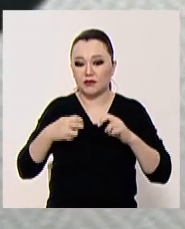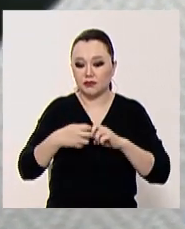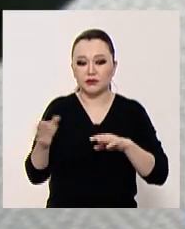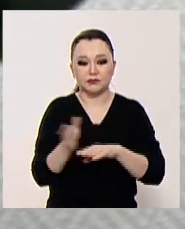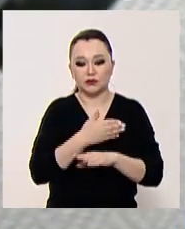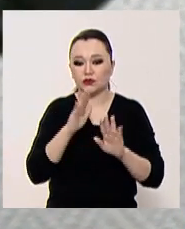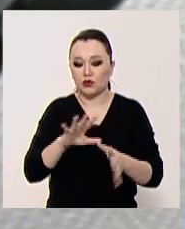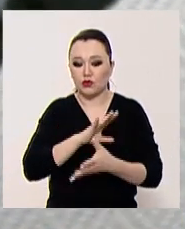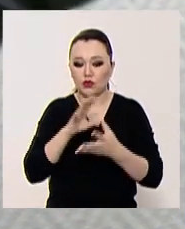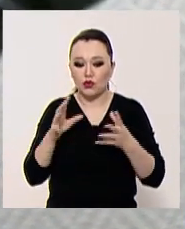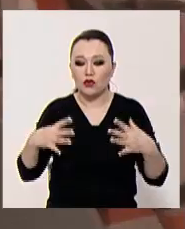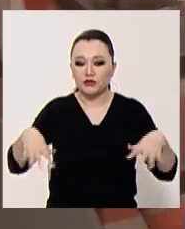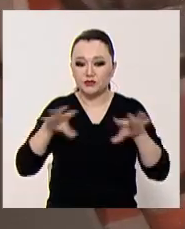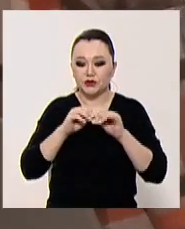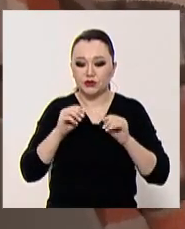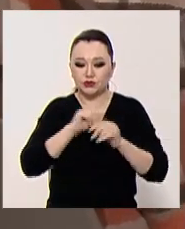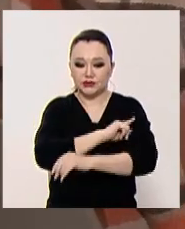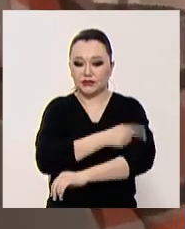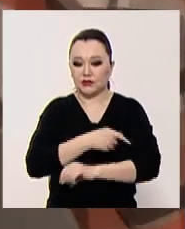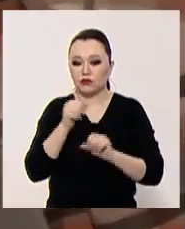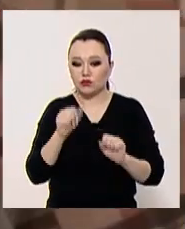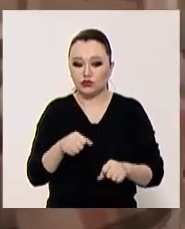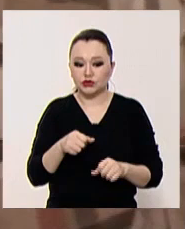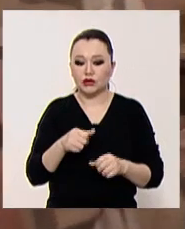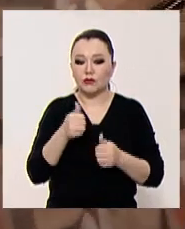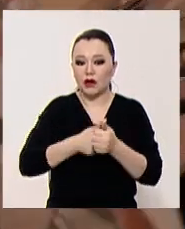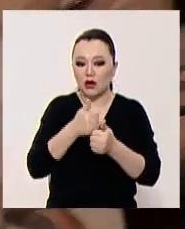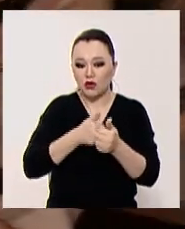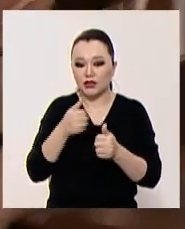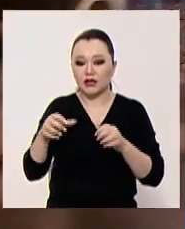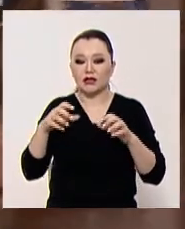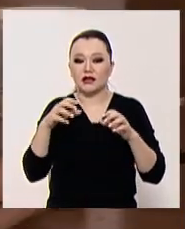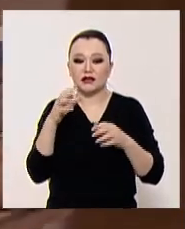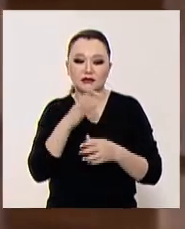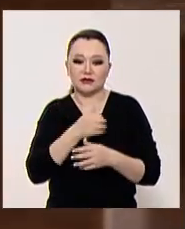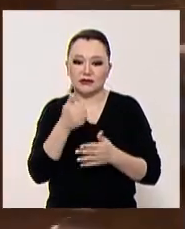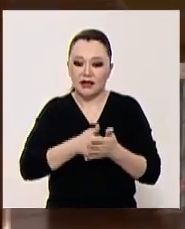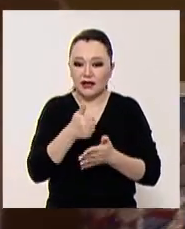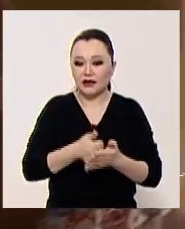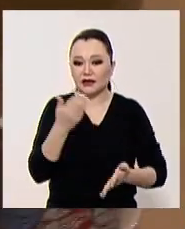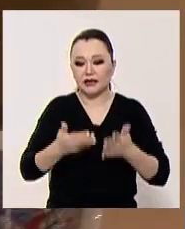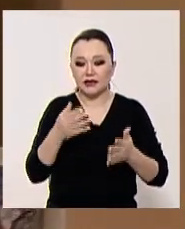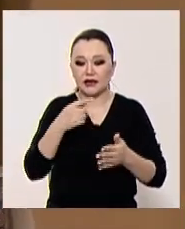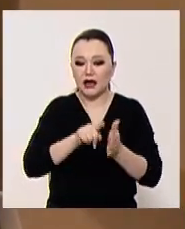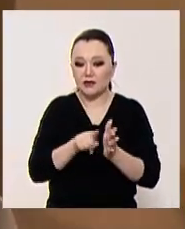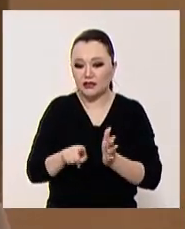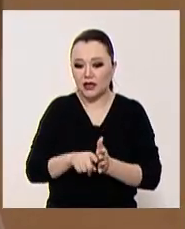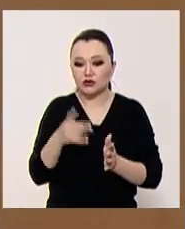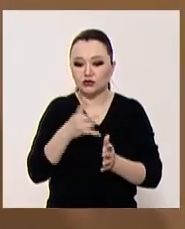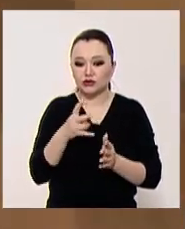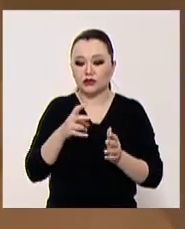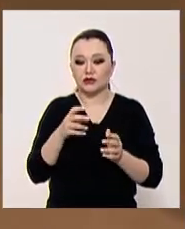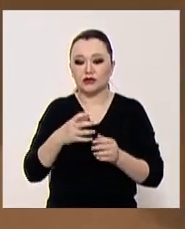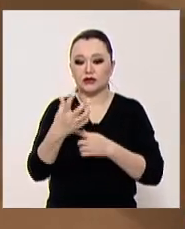можем только общими усилиями. В погоне за лайками и комментариями нам чаще всего приходится подбирать